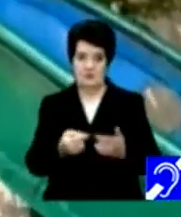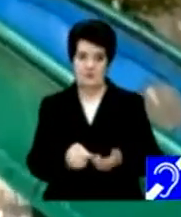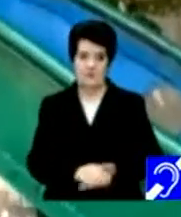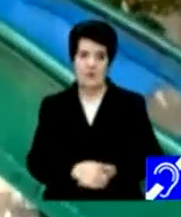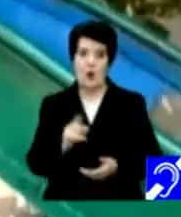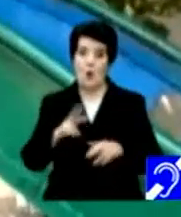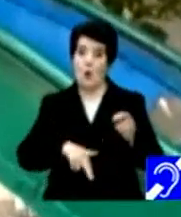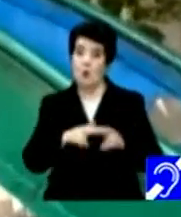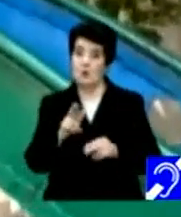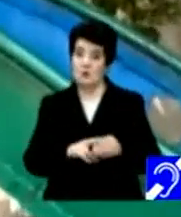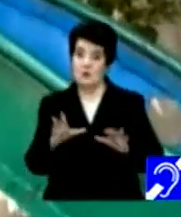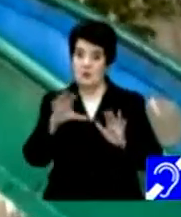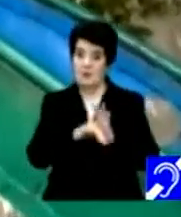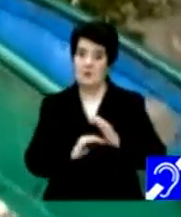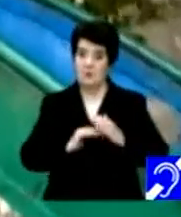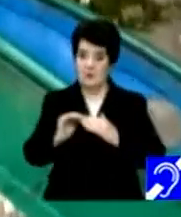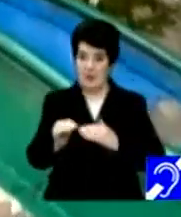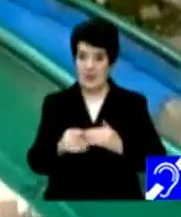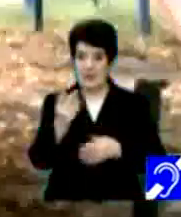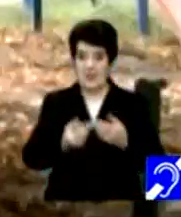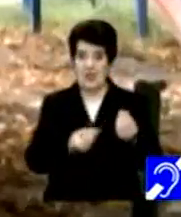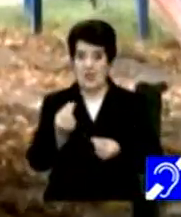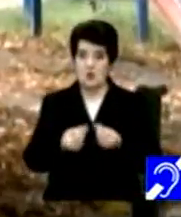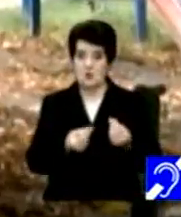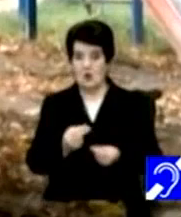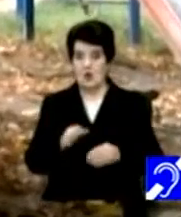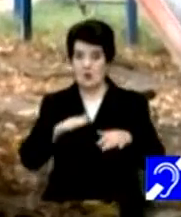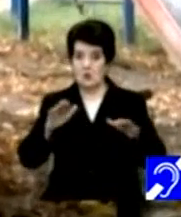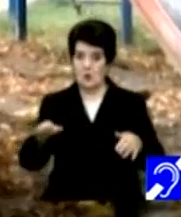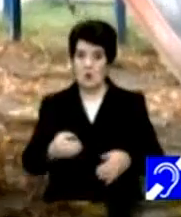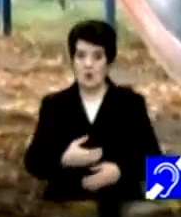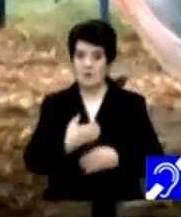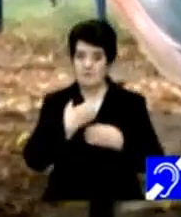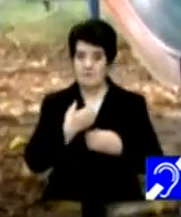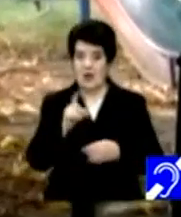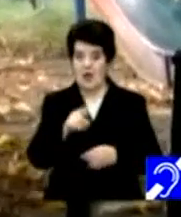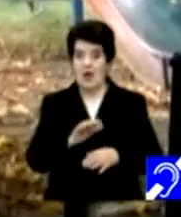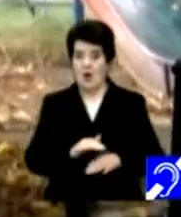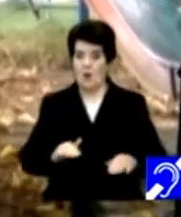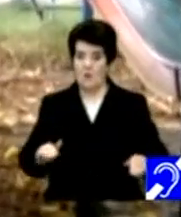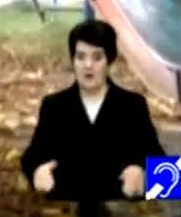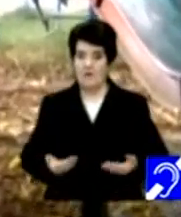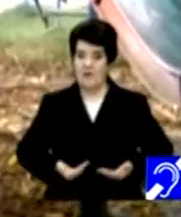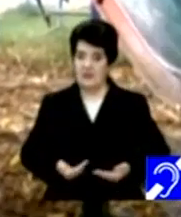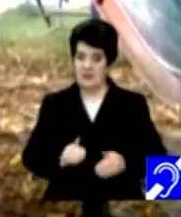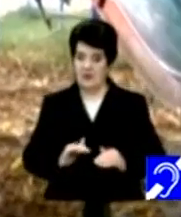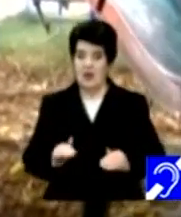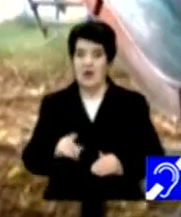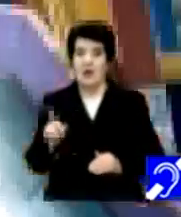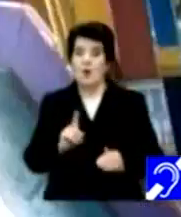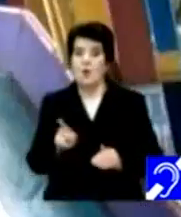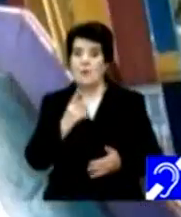O construcție amplasată pe un teren de joacă din orașul Soroca pune în mare primejdie viața copiilor. Cum arată și ce măsuri